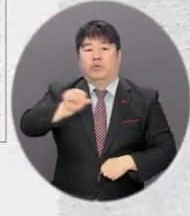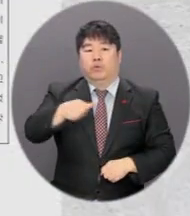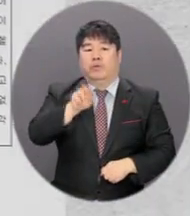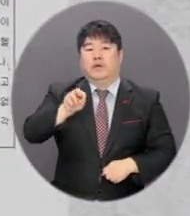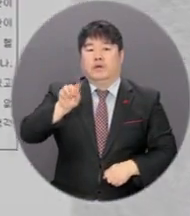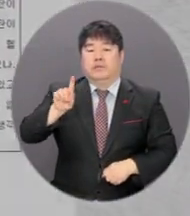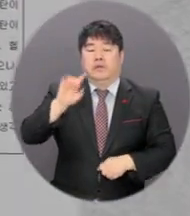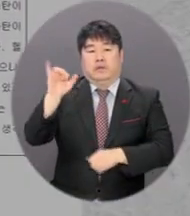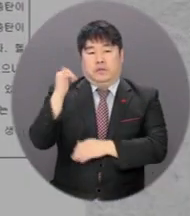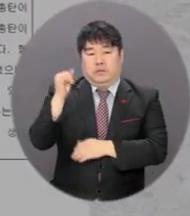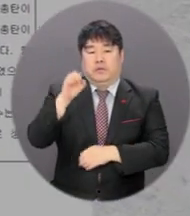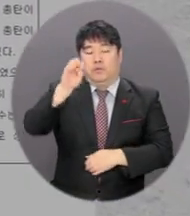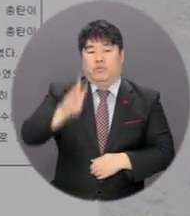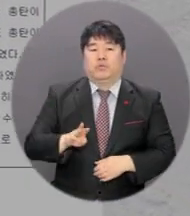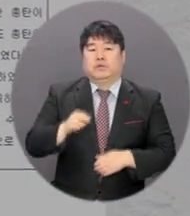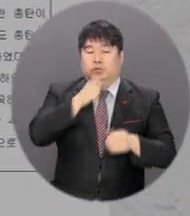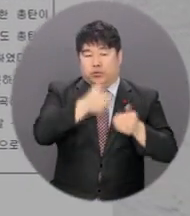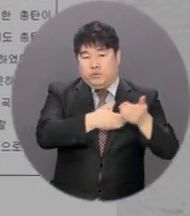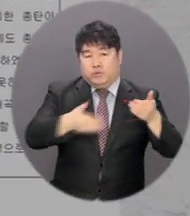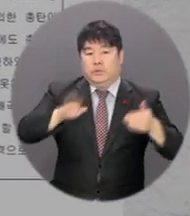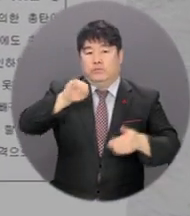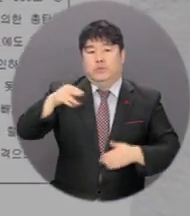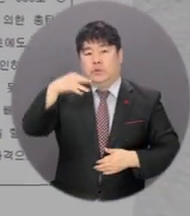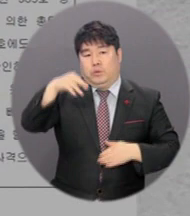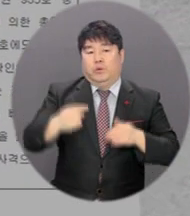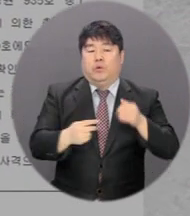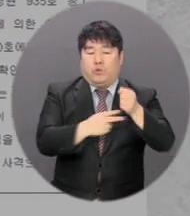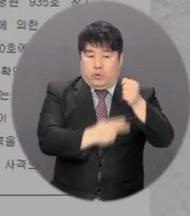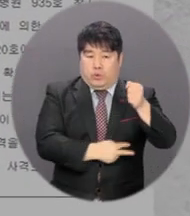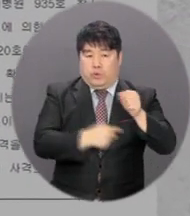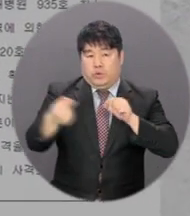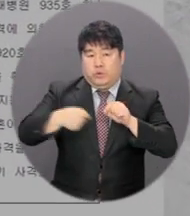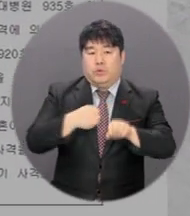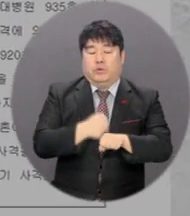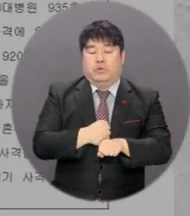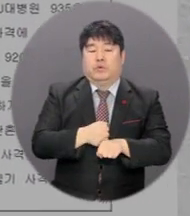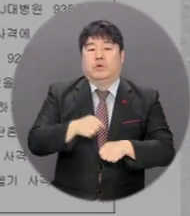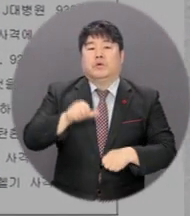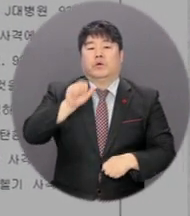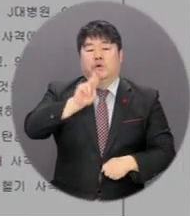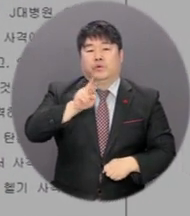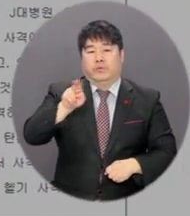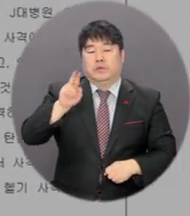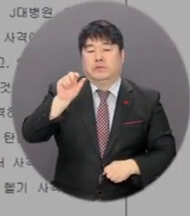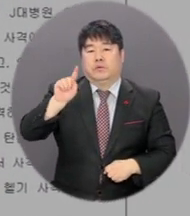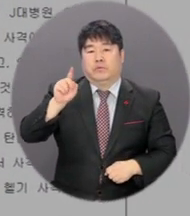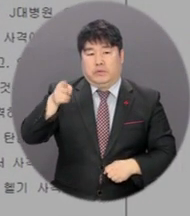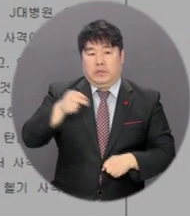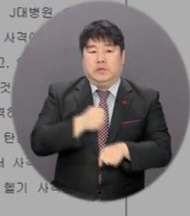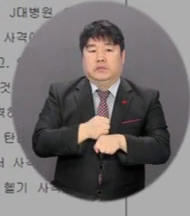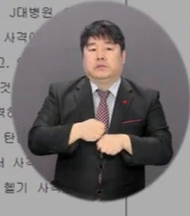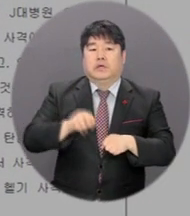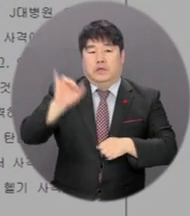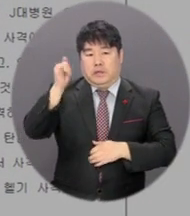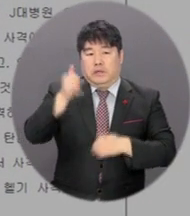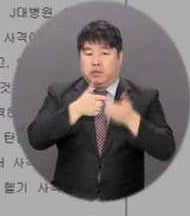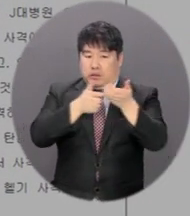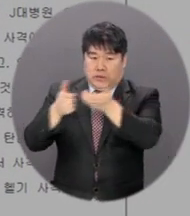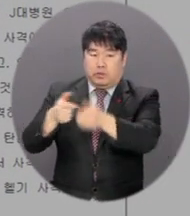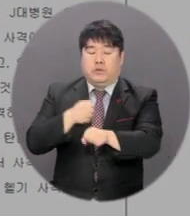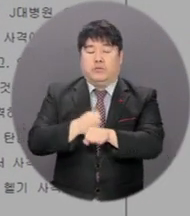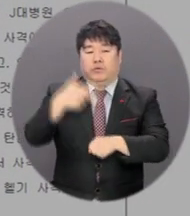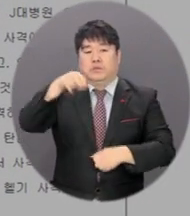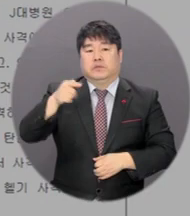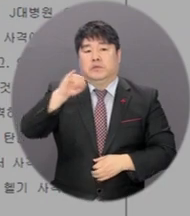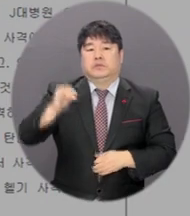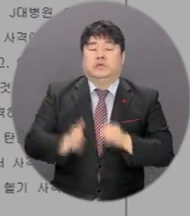헬기가 광주천 불로교 인근에서, 5월 27일엔 UH-1H 헬기가 마운트에 거치된 기관총으로 전인빌딩에